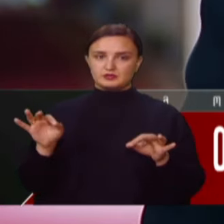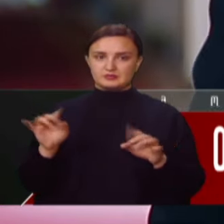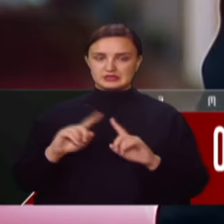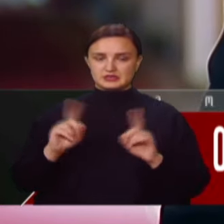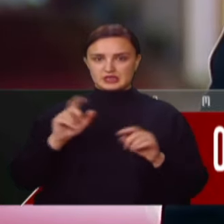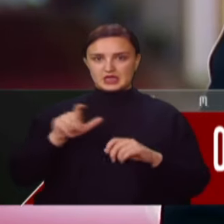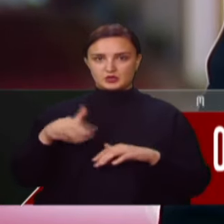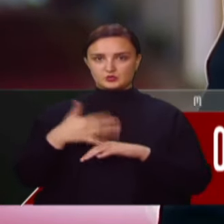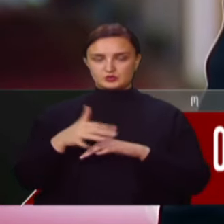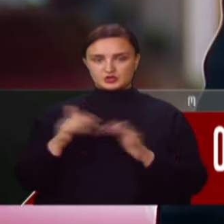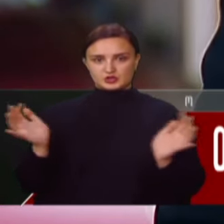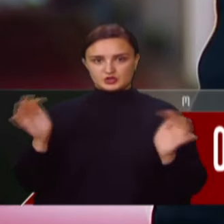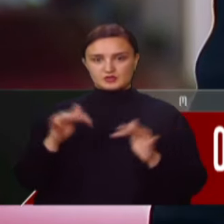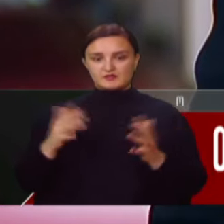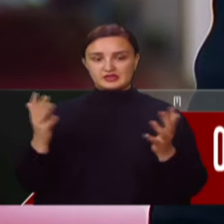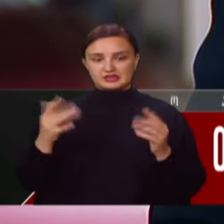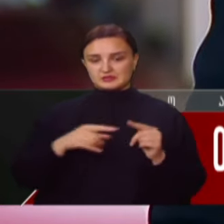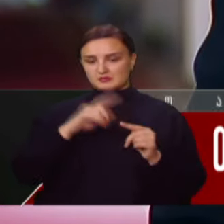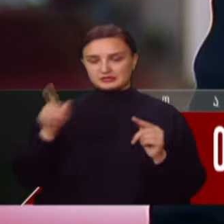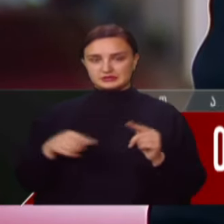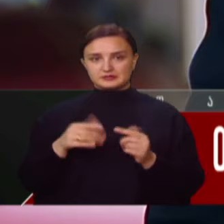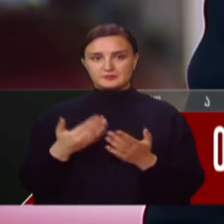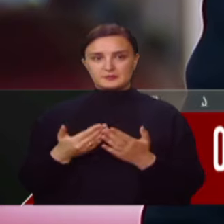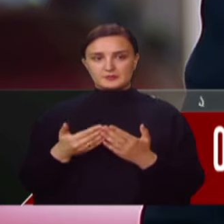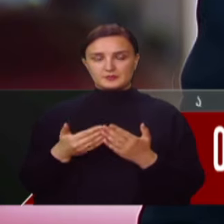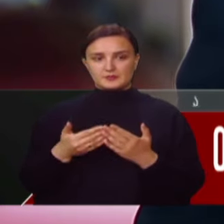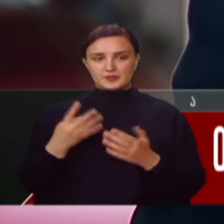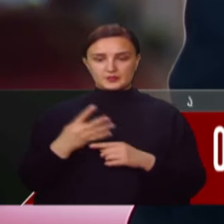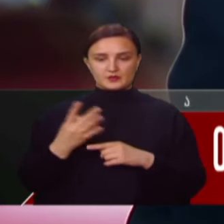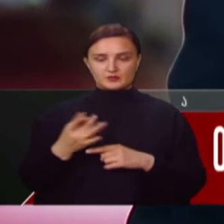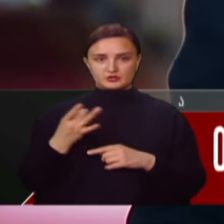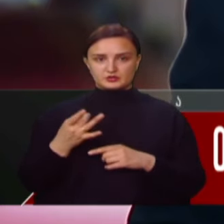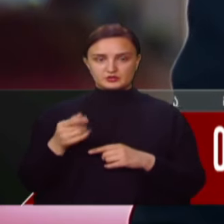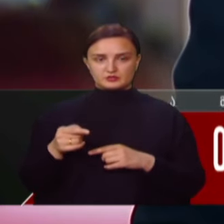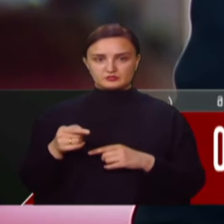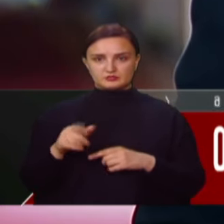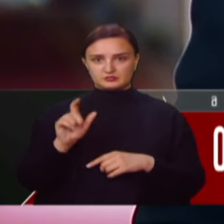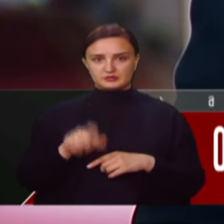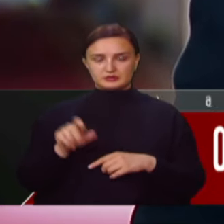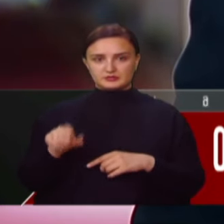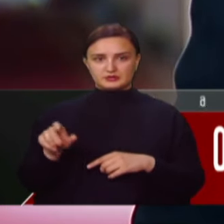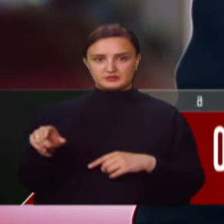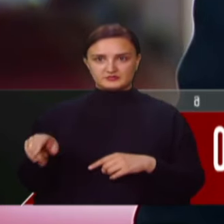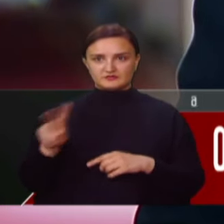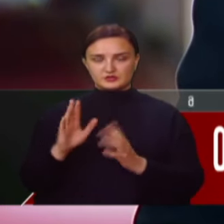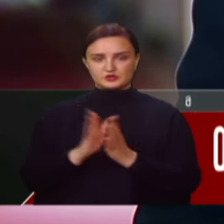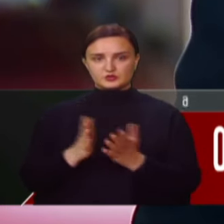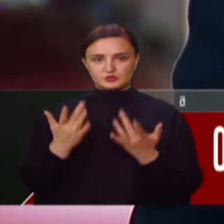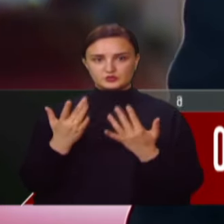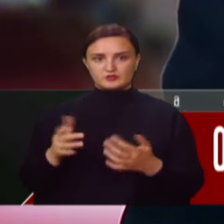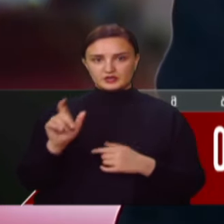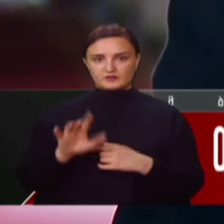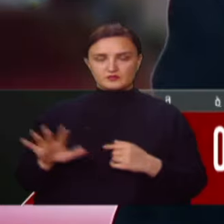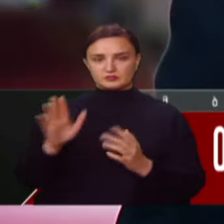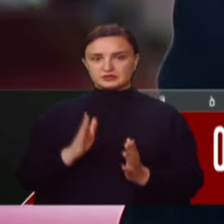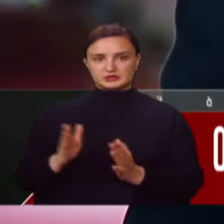რომ მოვიდა ქუჩაში, დღის მანძილზე, მაგალითად 4ჯერ დაარბიეს ადამიანები, რომლებიც ითხოვდნენ იმას, რომ ევროპის გზა